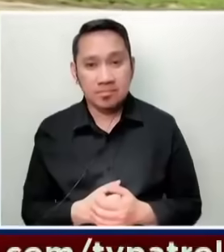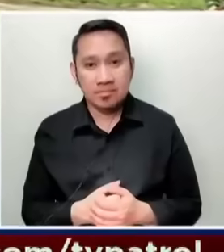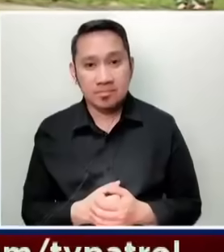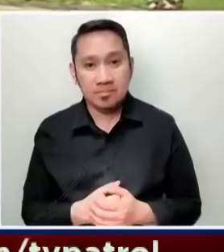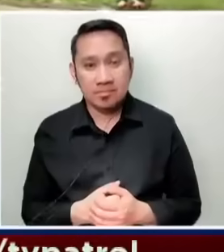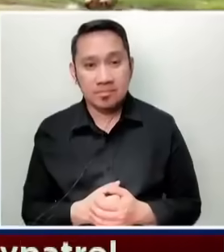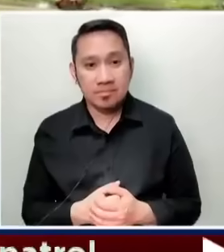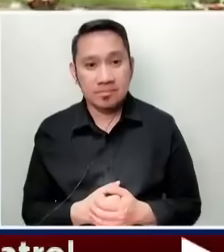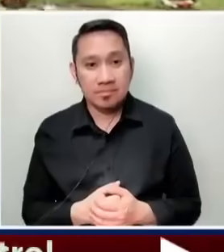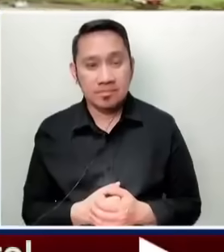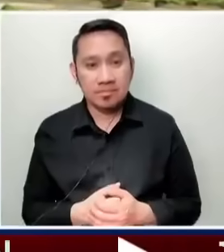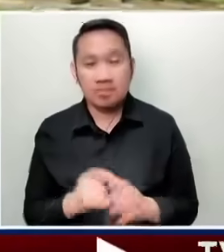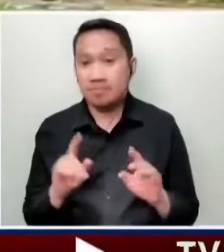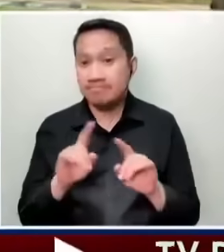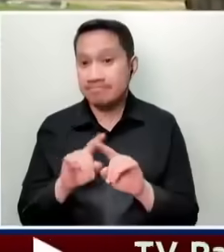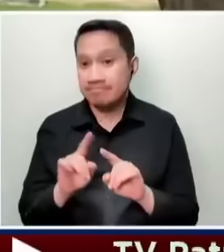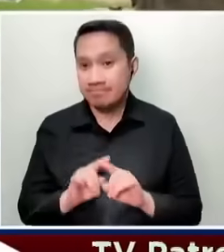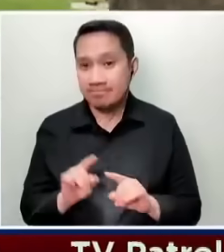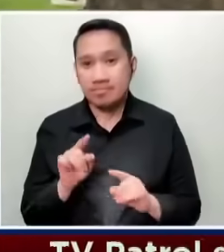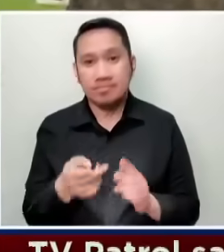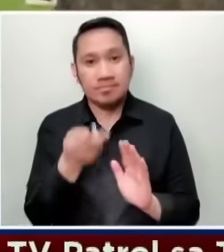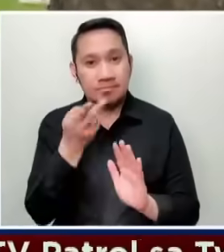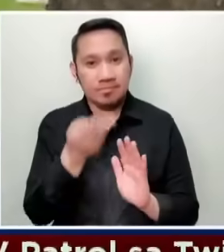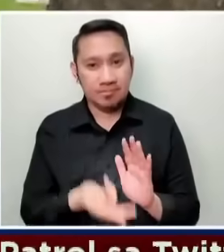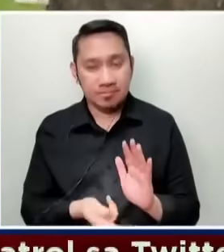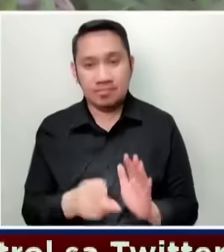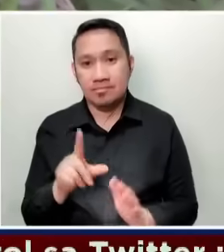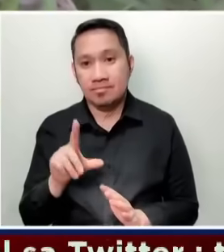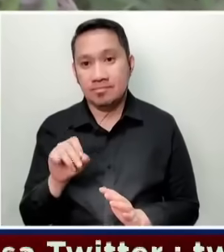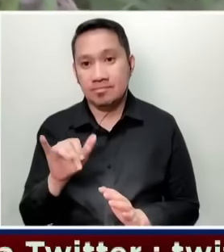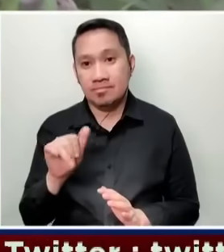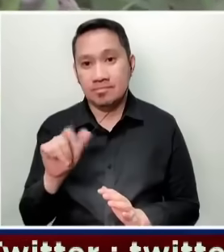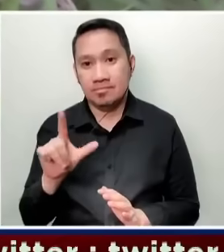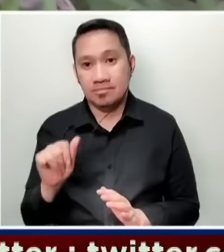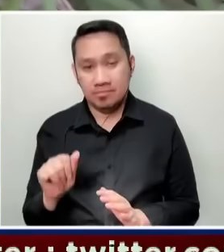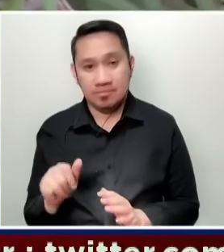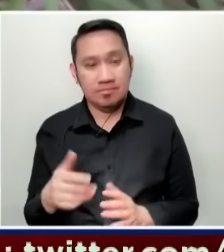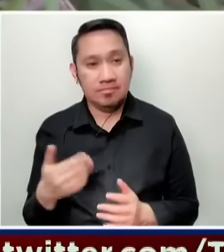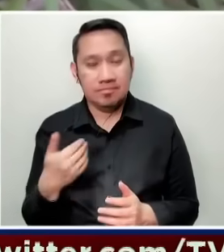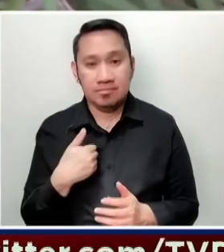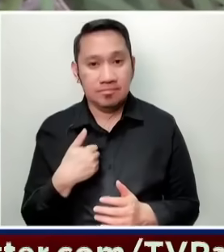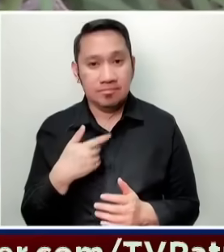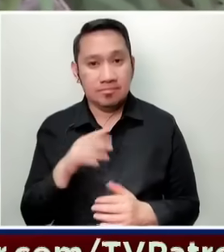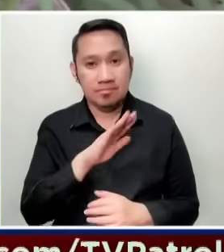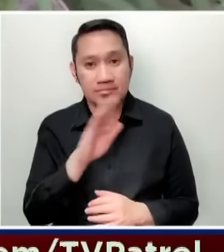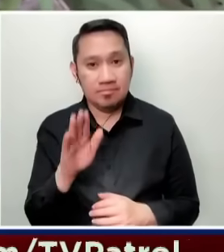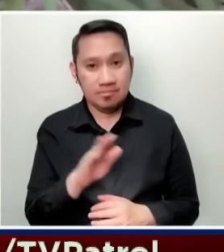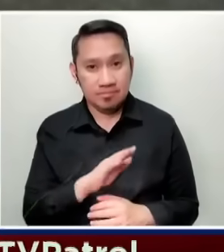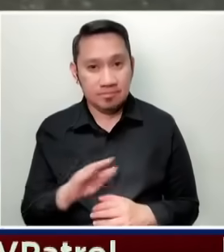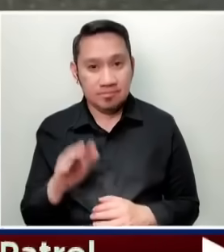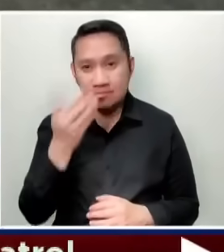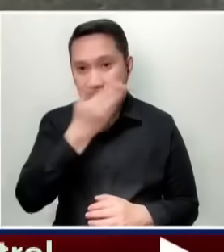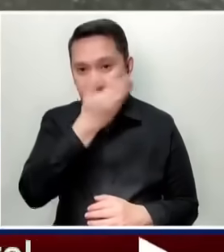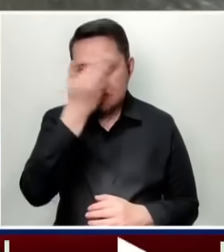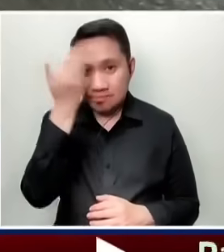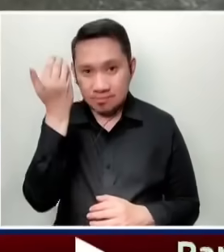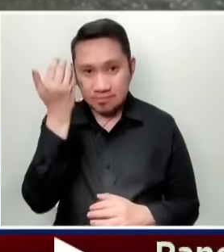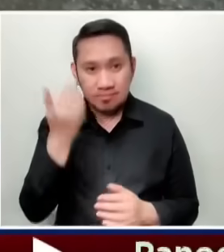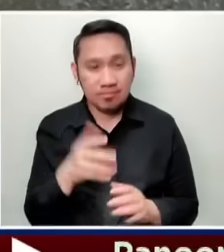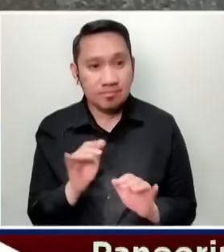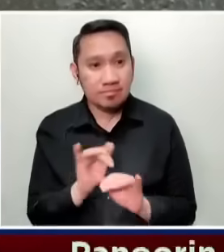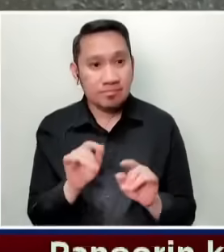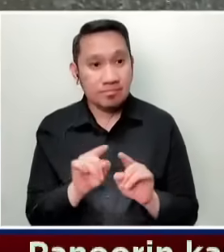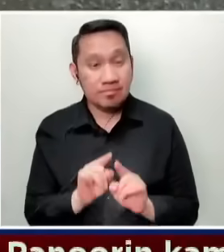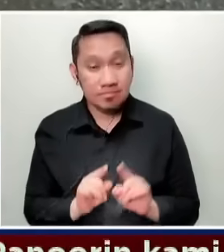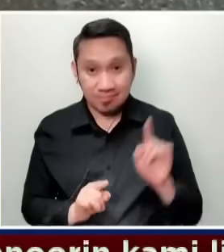Ilang haligi ng industriya na inilibing sa Loyola Memorial Park ang hindi rin kailanman malilimutan. Gaya na lamang